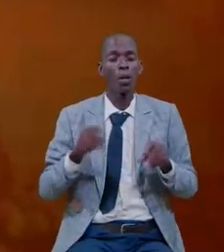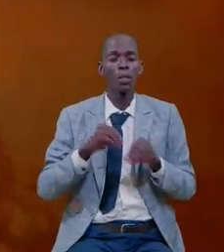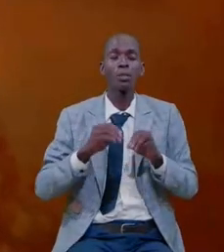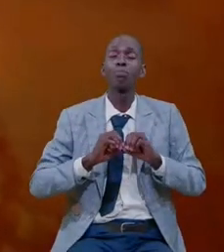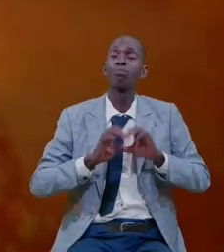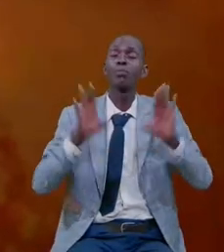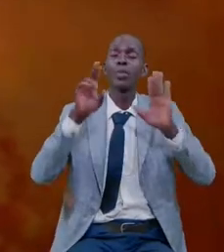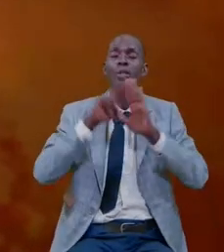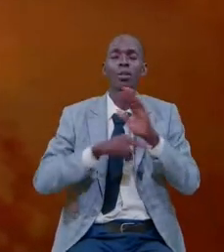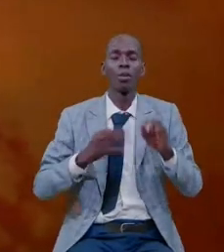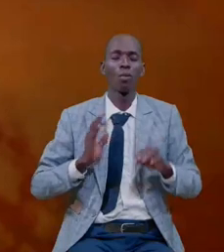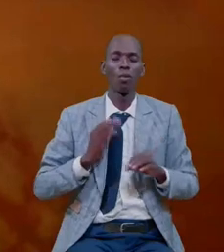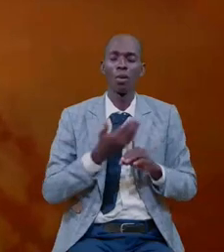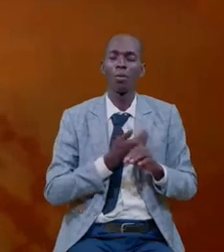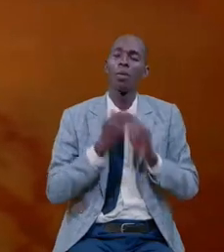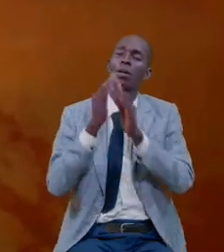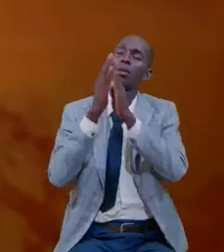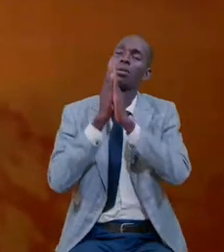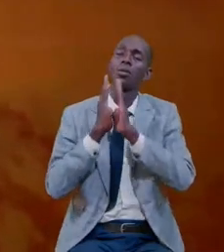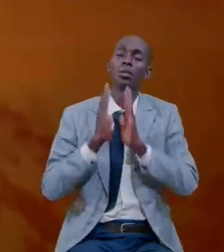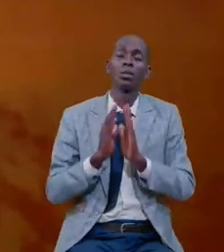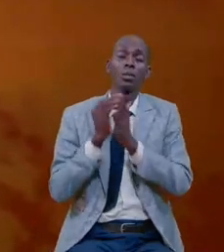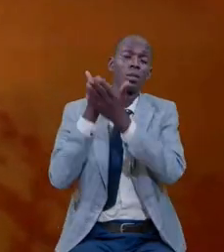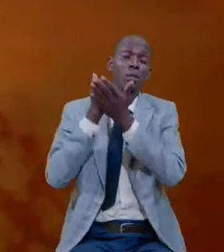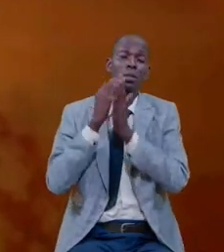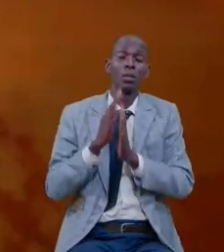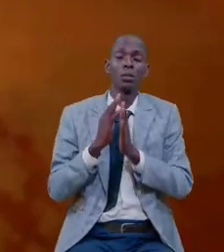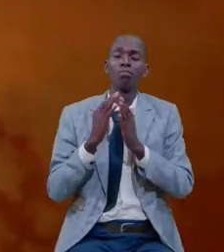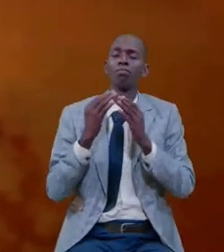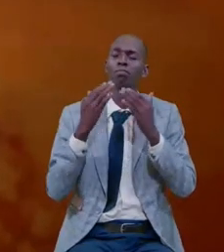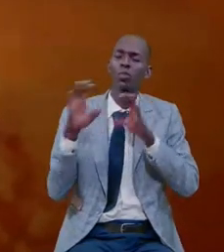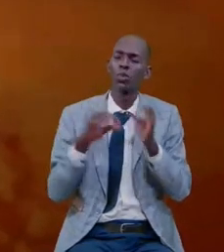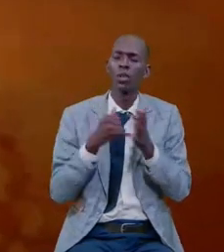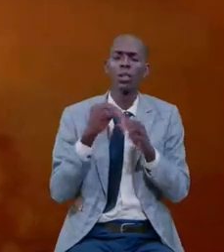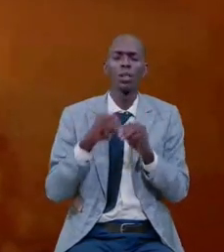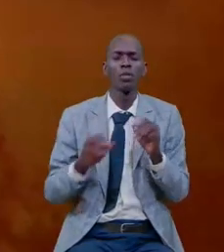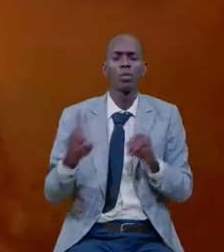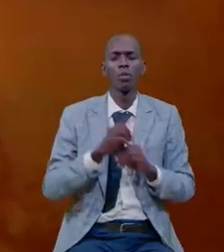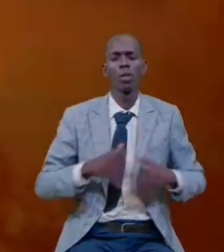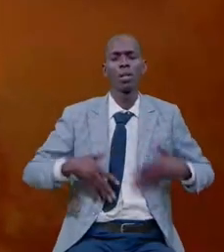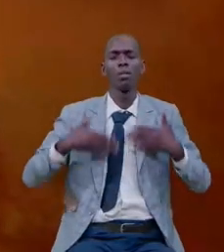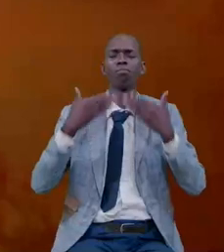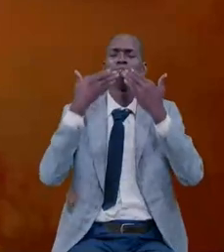sous la splendeur de notre médiateur. Confirme cela dans chaque vie. Merci Seigneur,